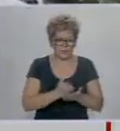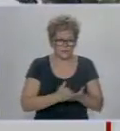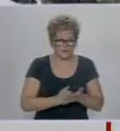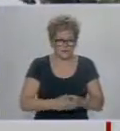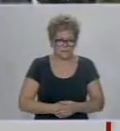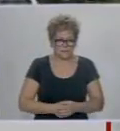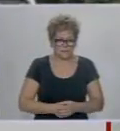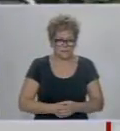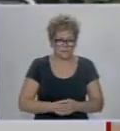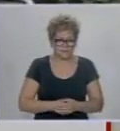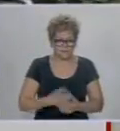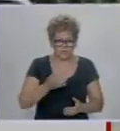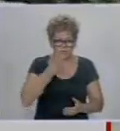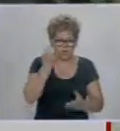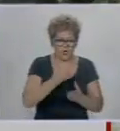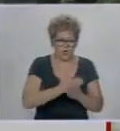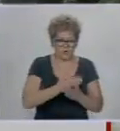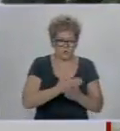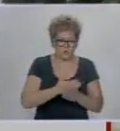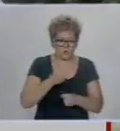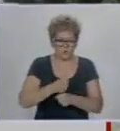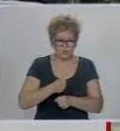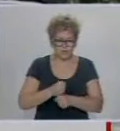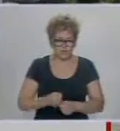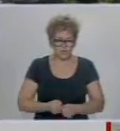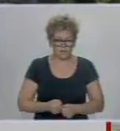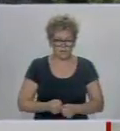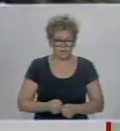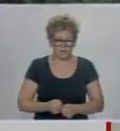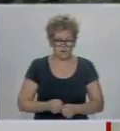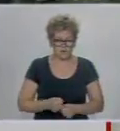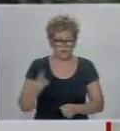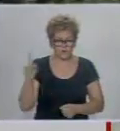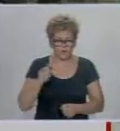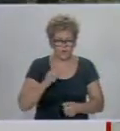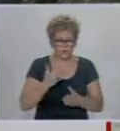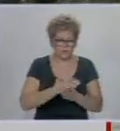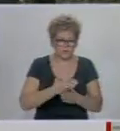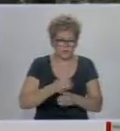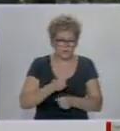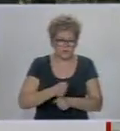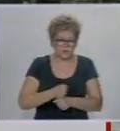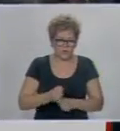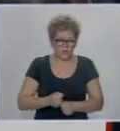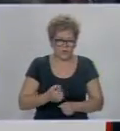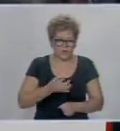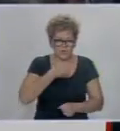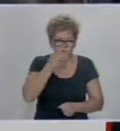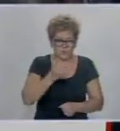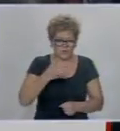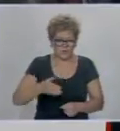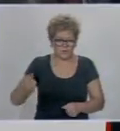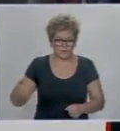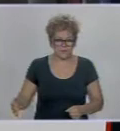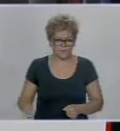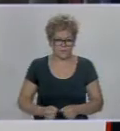Conform contractului colectiv, că nu pot să le enumăr acum toate ce le-am... Dar am înțeles că nu aveți contract. N-a fost contract, că tot așa s-a tărăgânat. Unul din